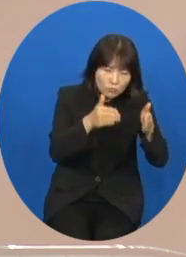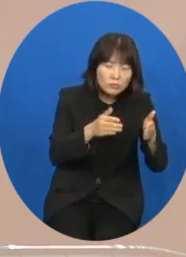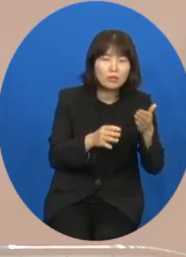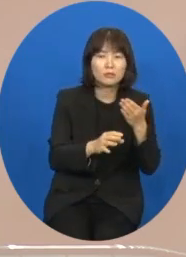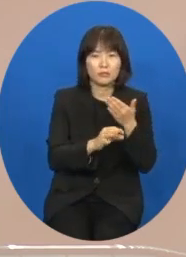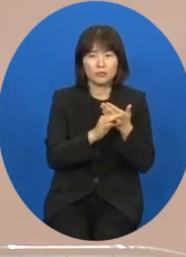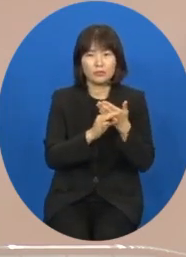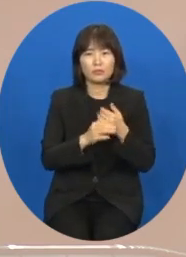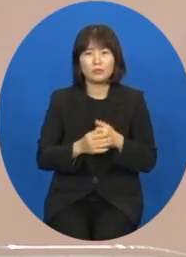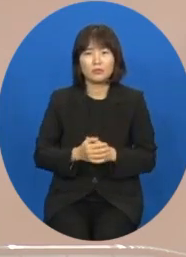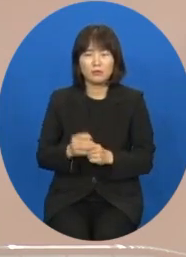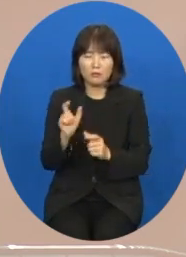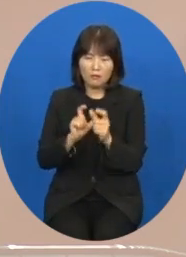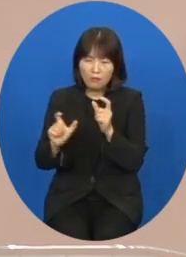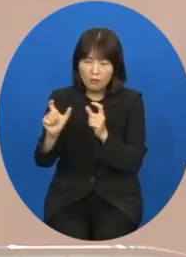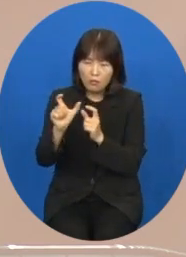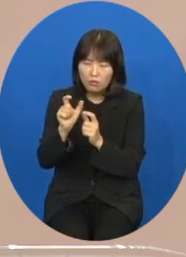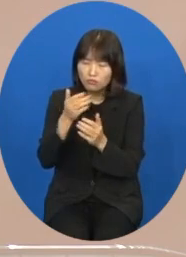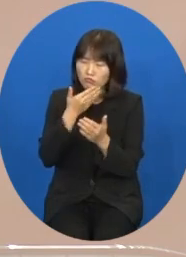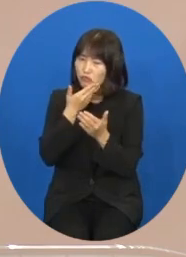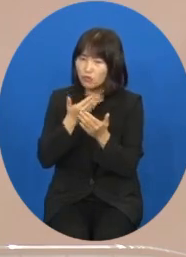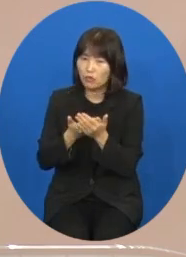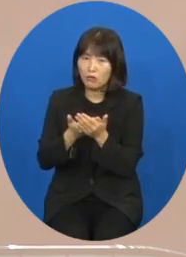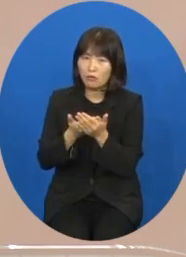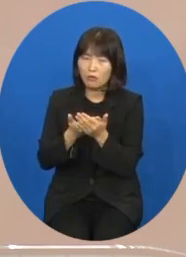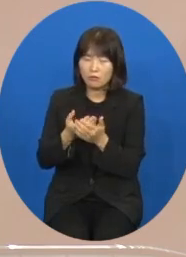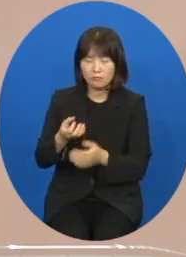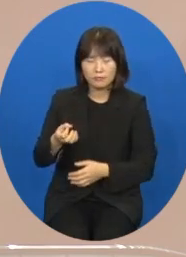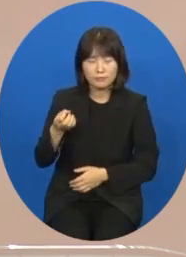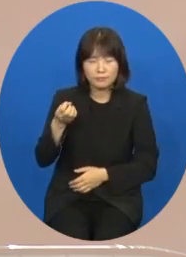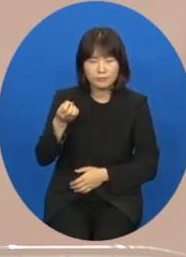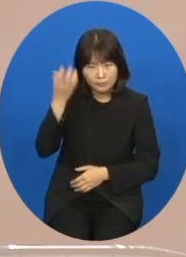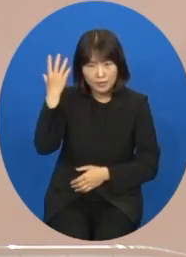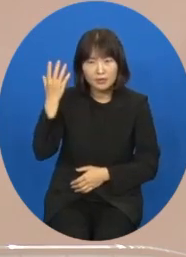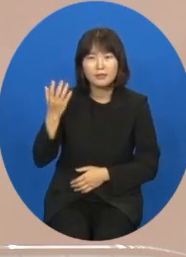생각하면 훨씬 중요한 문제를 놓쳐버린다는 겁니다.